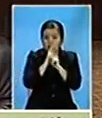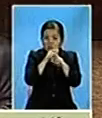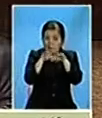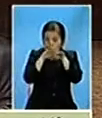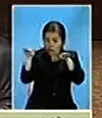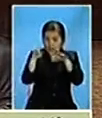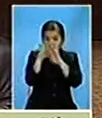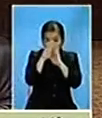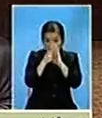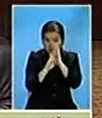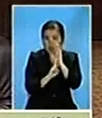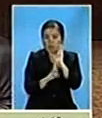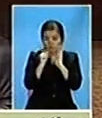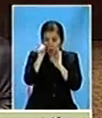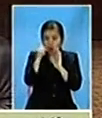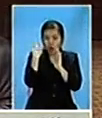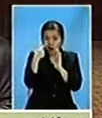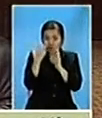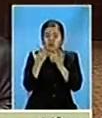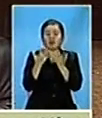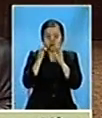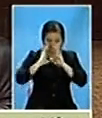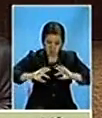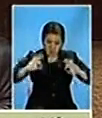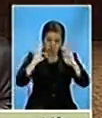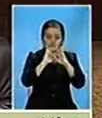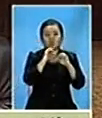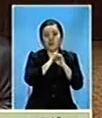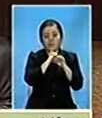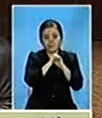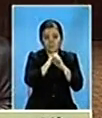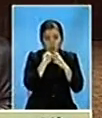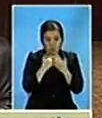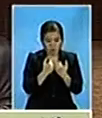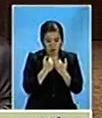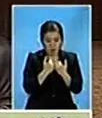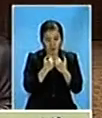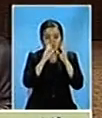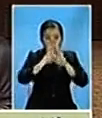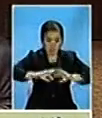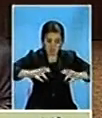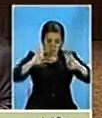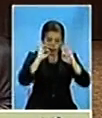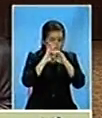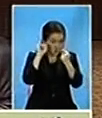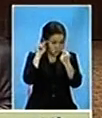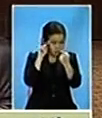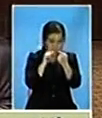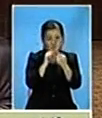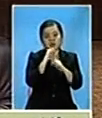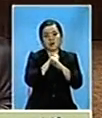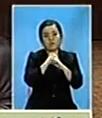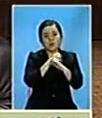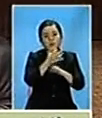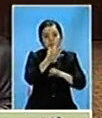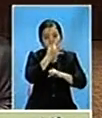องรับต่างๆเหล่านี้ได้เพราะฉะนั้นจึงมีความจำเป็นอันนี้เป็นหัวใจสำคัญของวิชาชีพการแพท